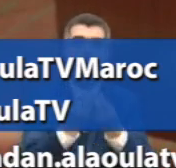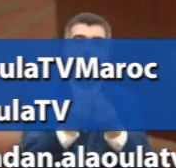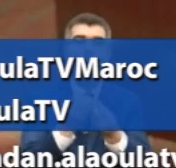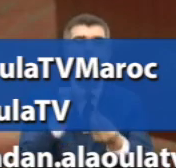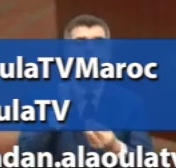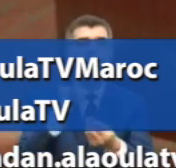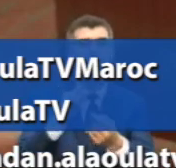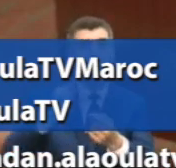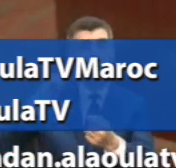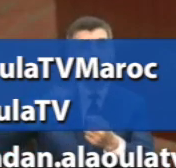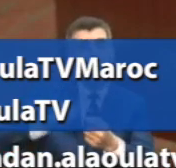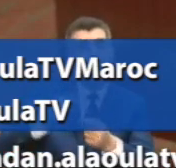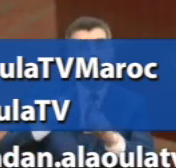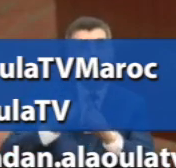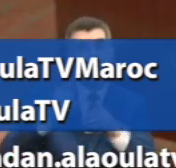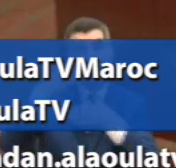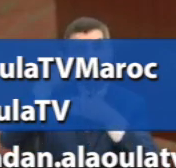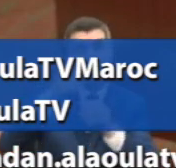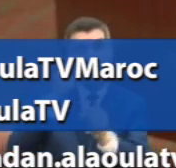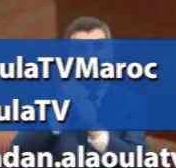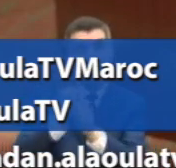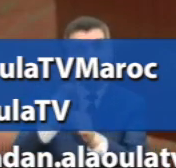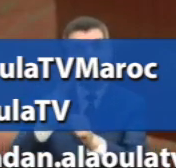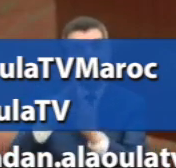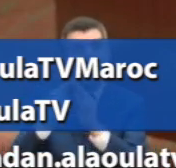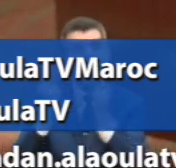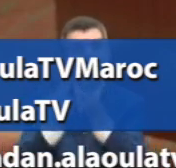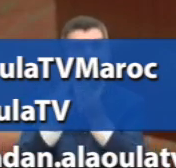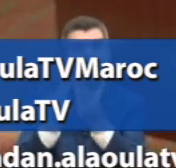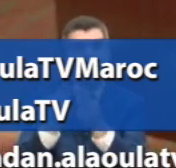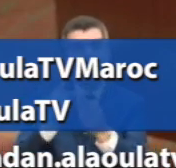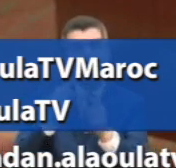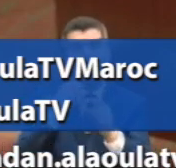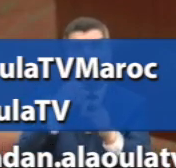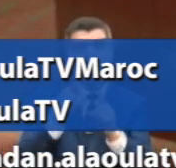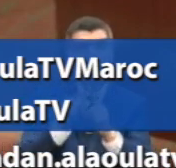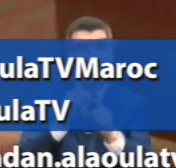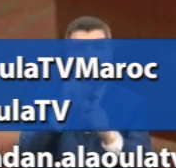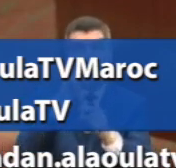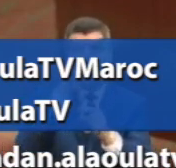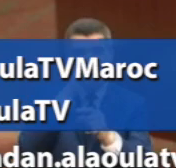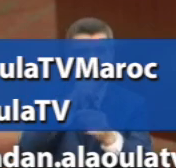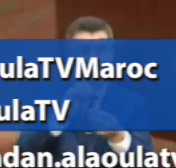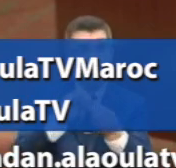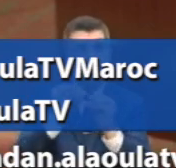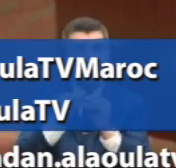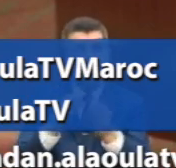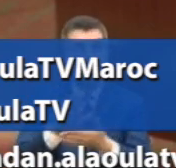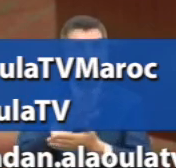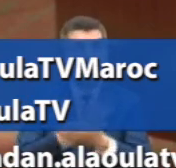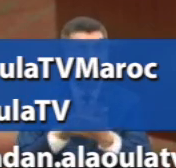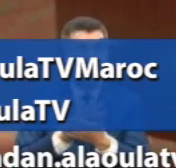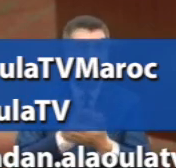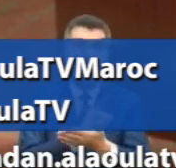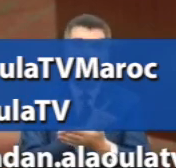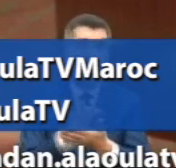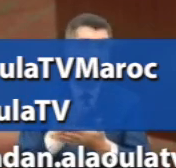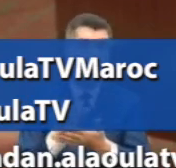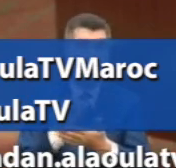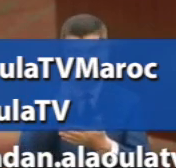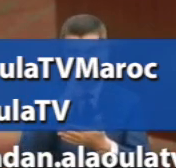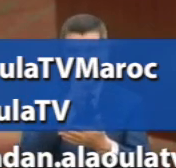اليومية لمغاربة الخارج والتدخل لتدليل كل العقبات ولإرشادهم نحو